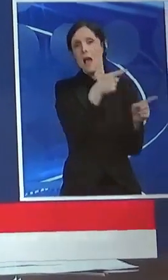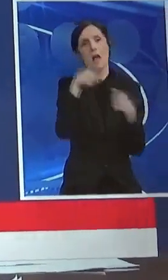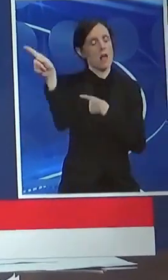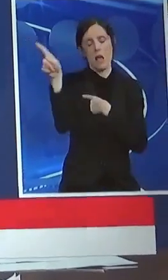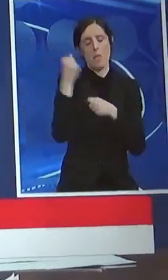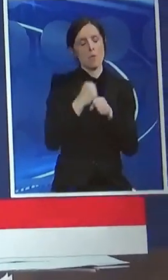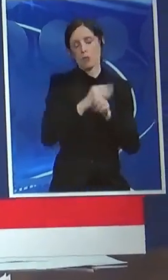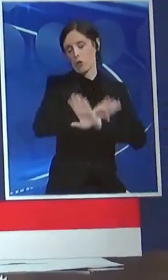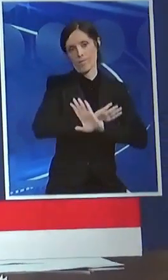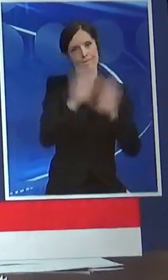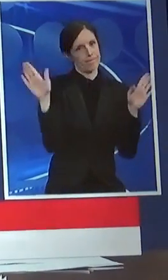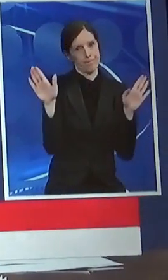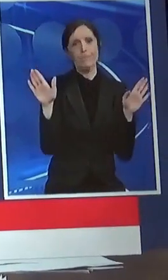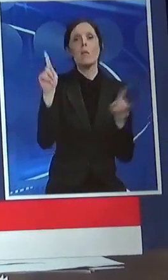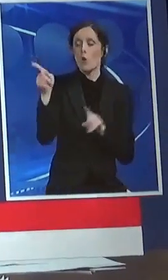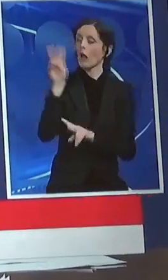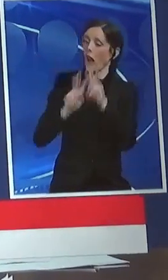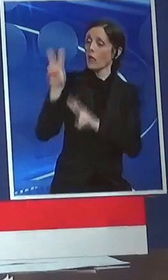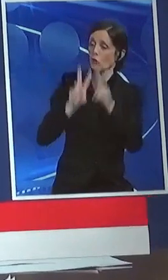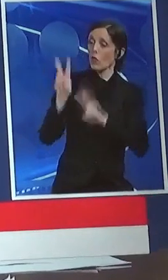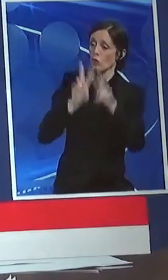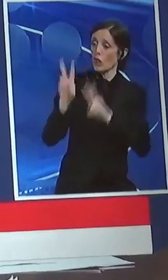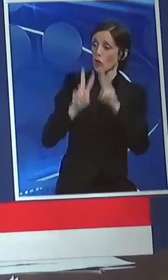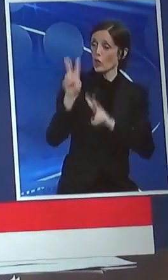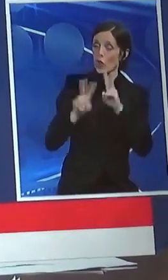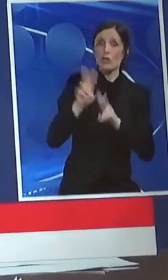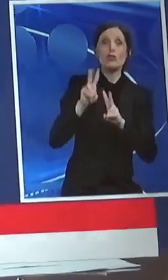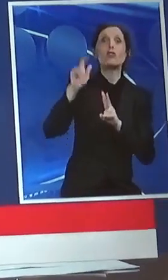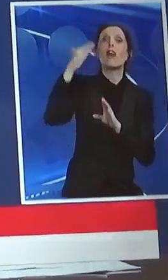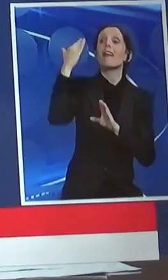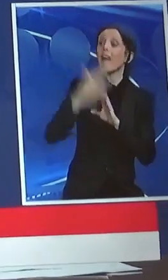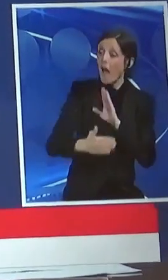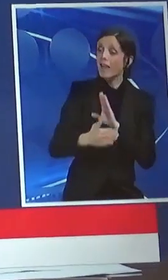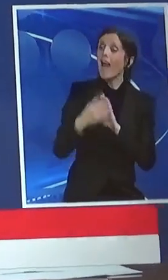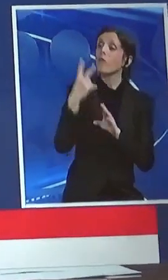ne obeskliče, to jest dok ne bude dva uzastopno negativna nalaza.